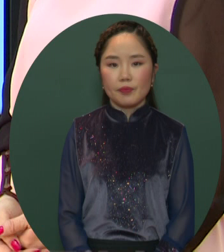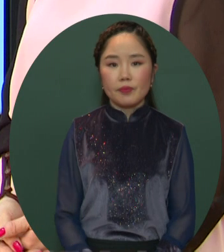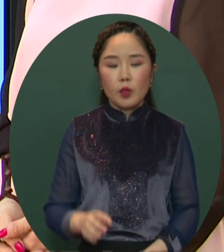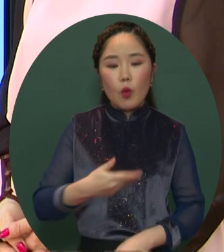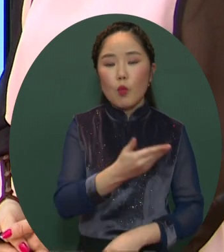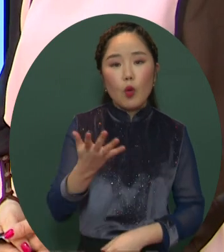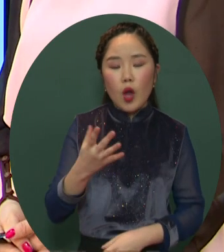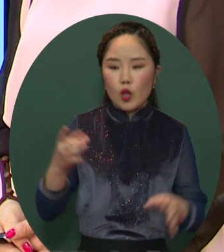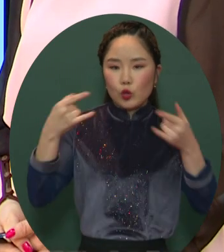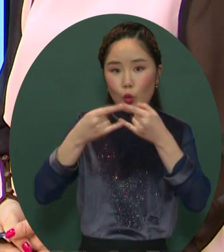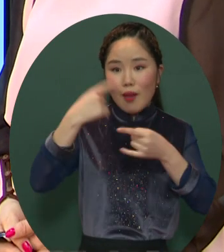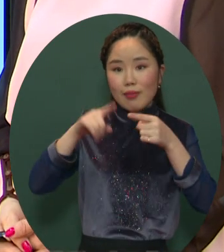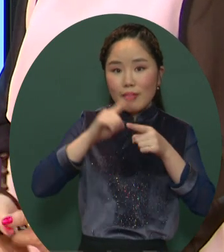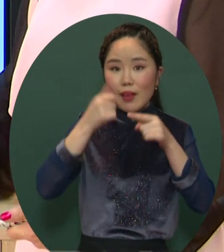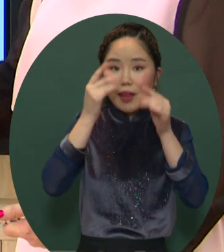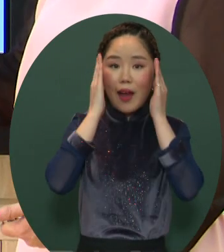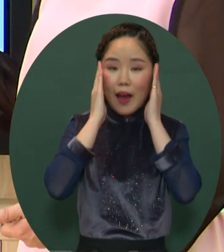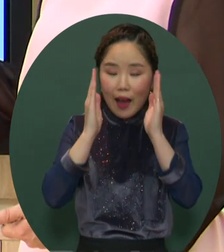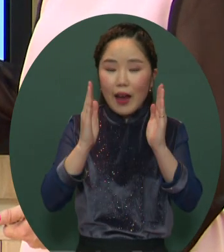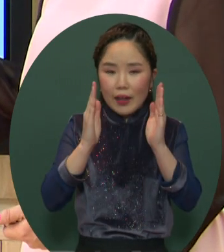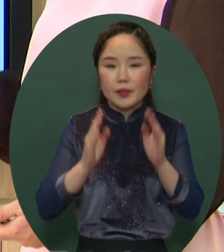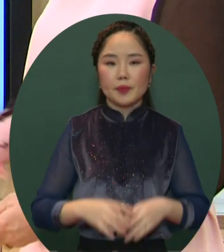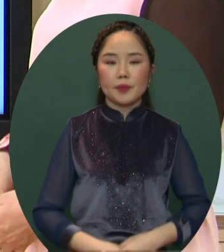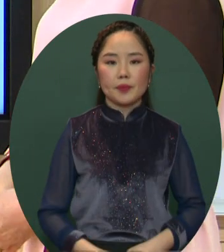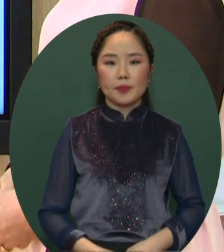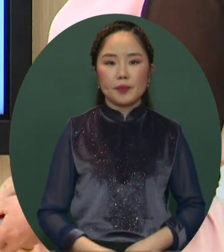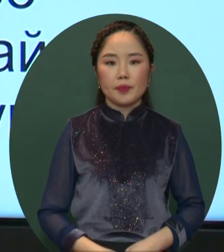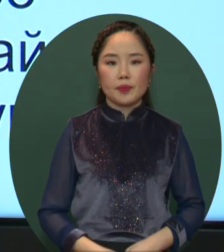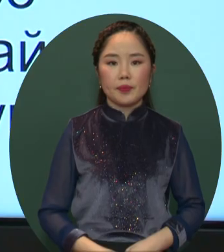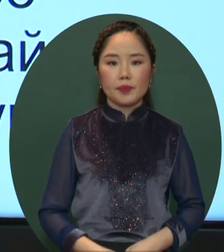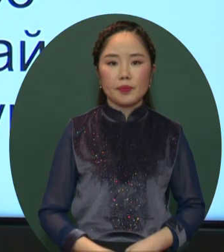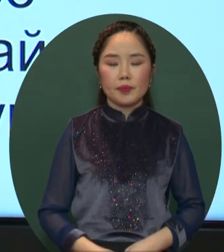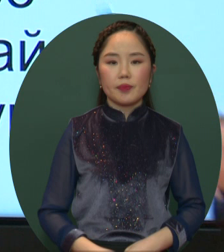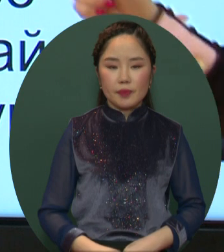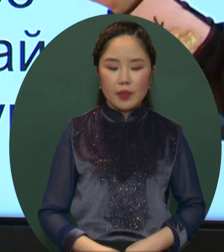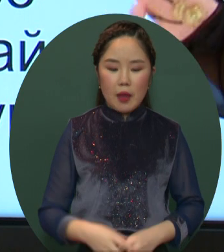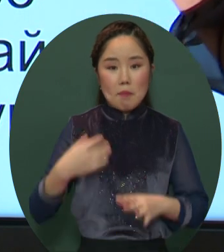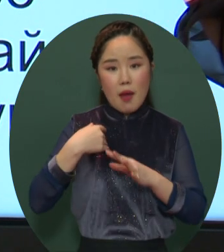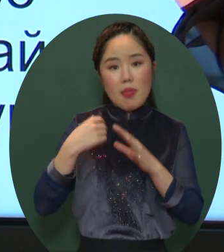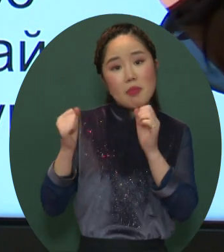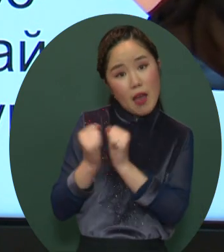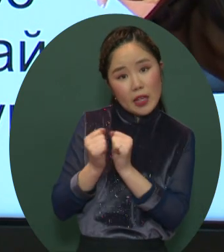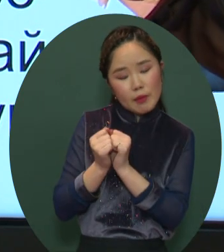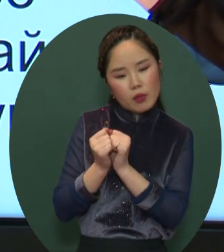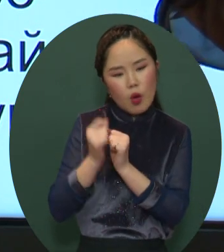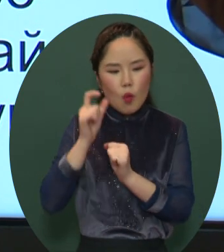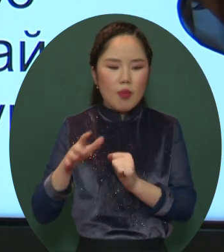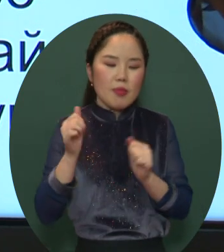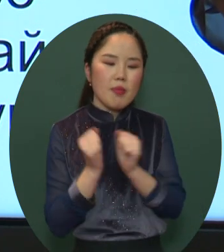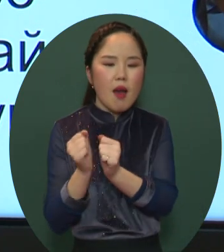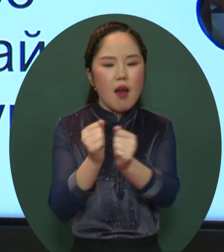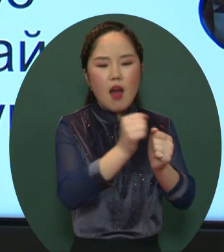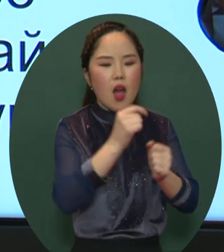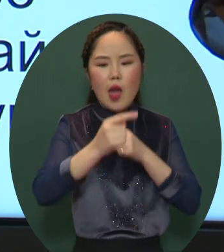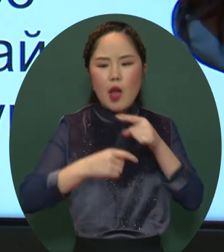Бүгдээрээ дэлгэц рүүгээ анхаарлаа хандуулаад уншицгаая. Найз маань үеийн нөхдөөс